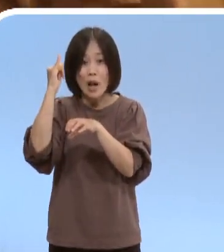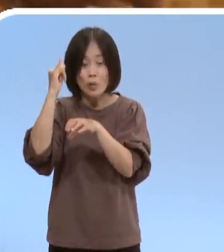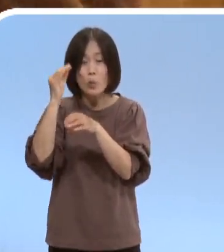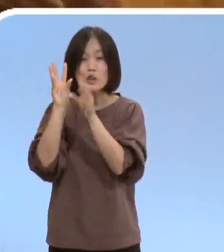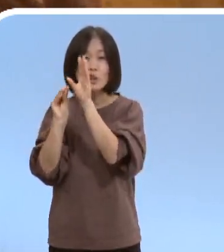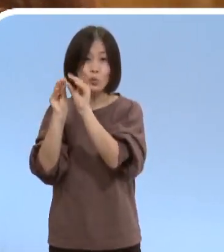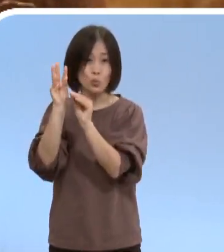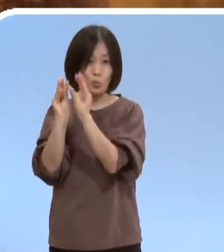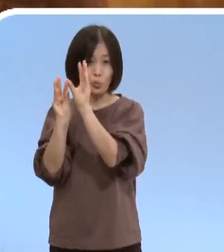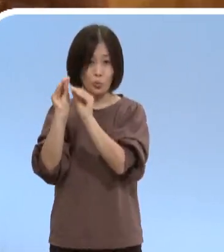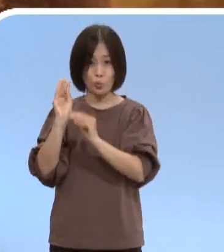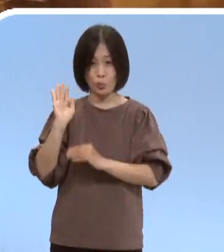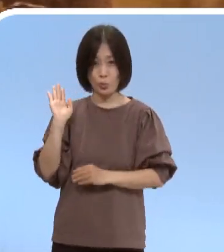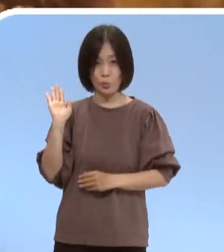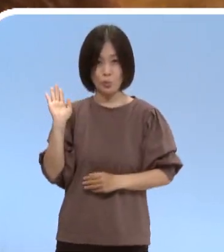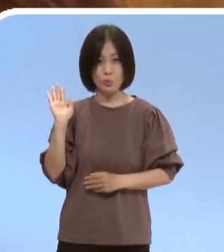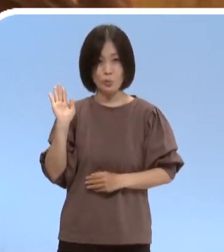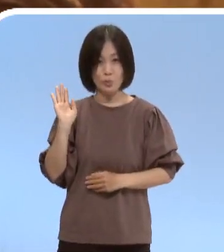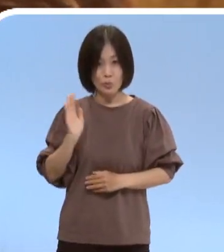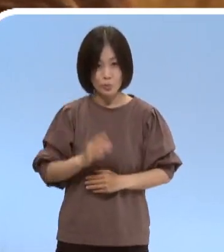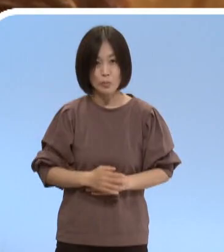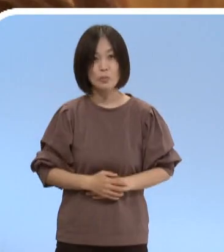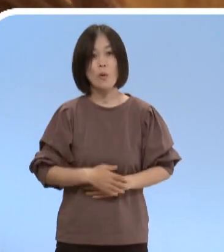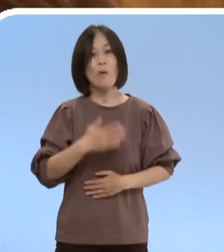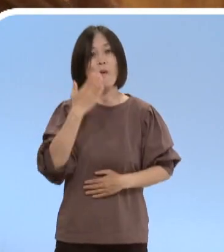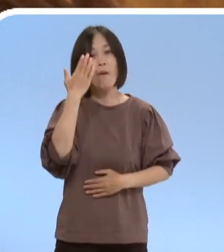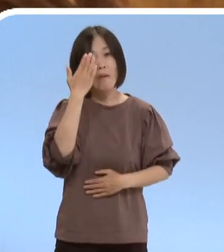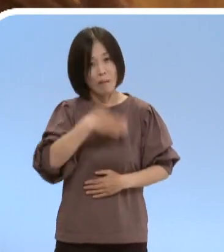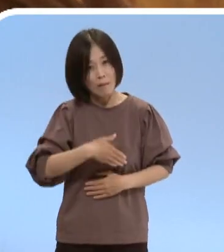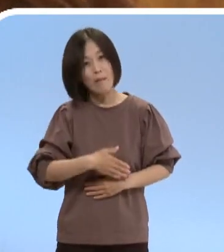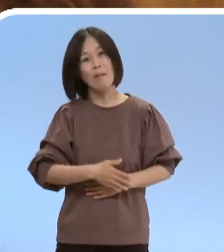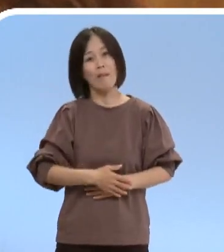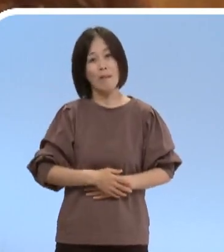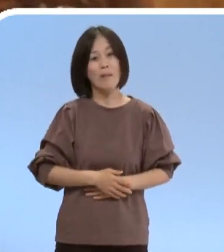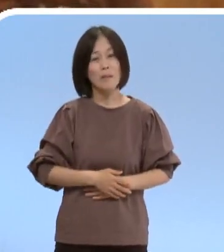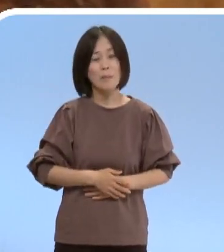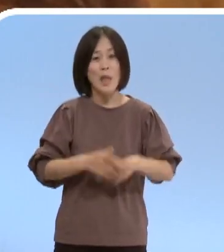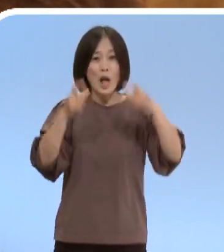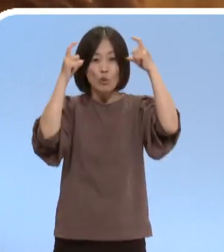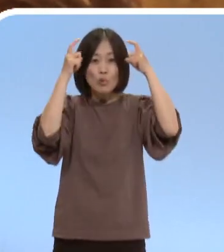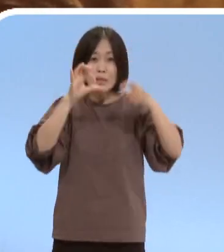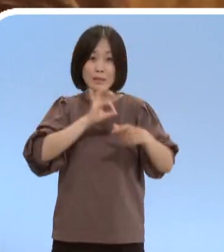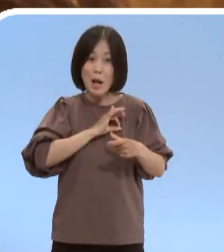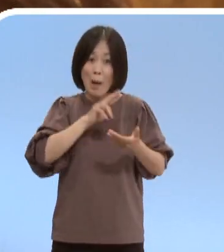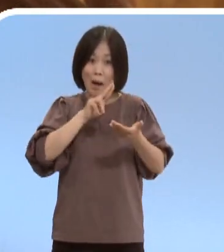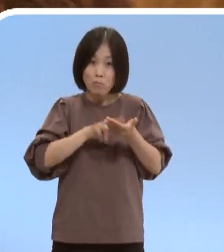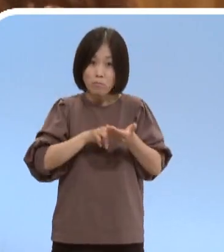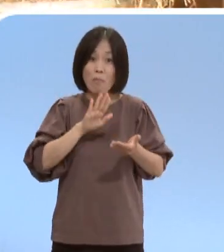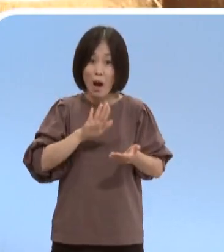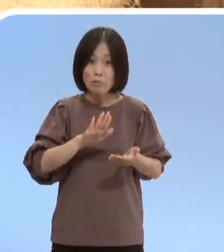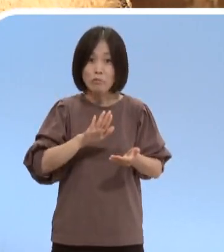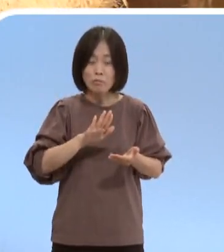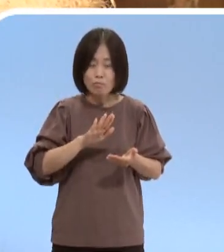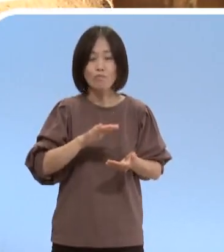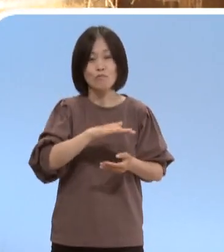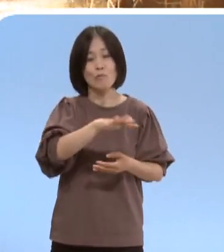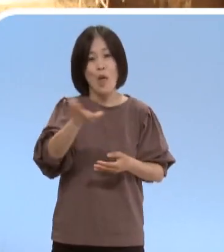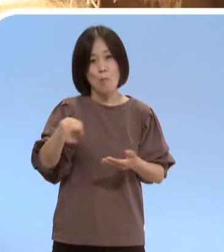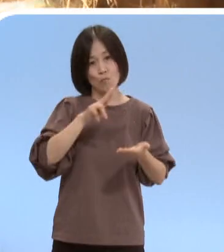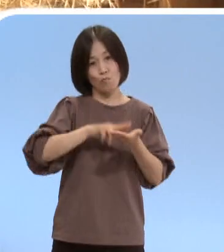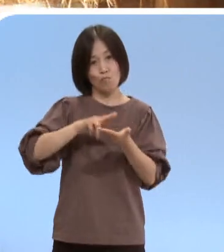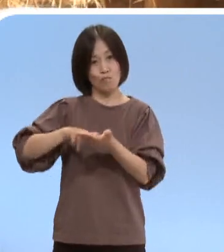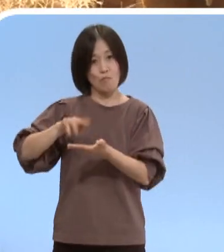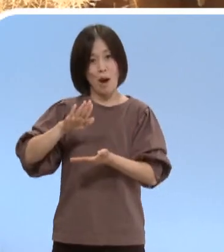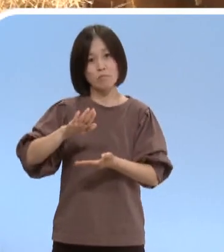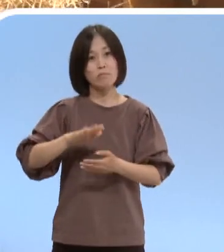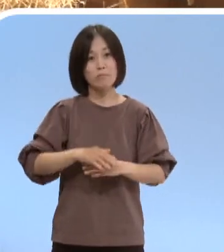それが全部自分のお母さんのところにお乳を飲みに行って。 お名前とかついてるんですか。 あ、一頭一頭全